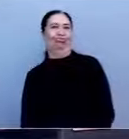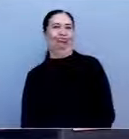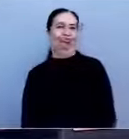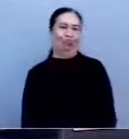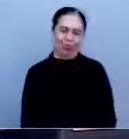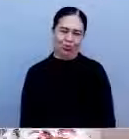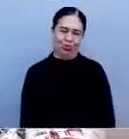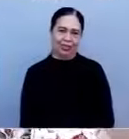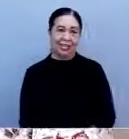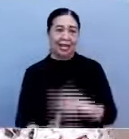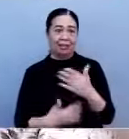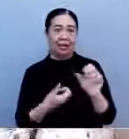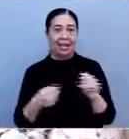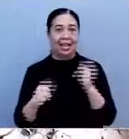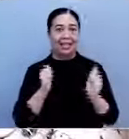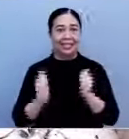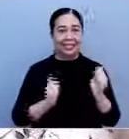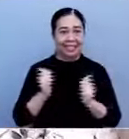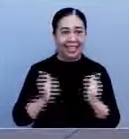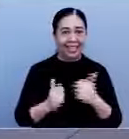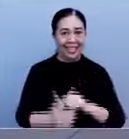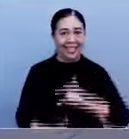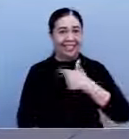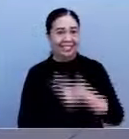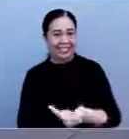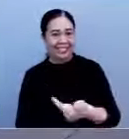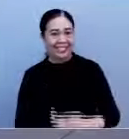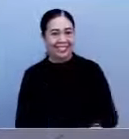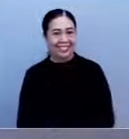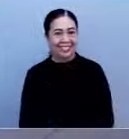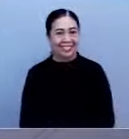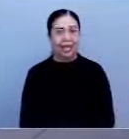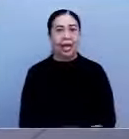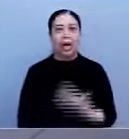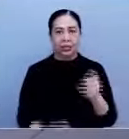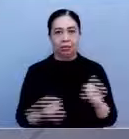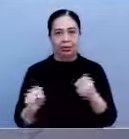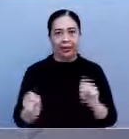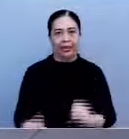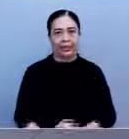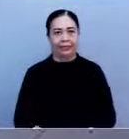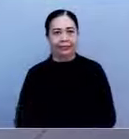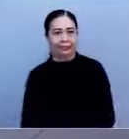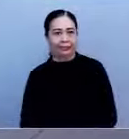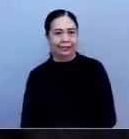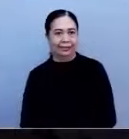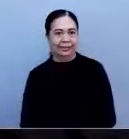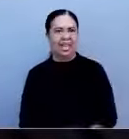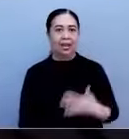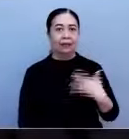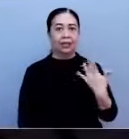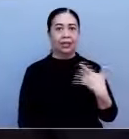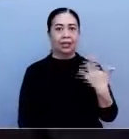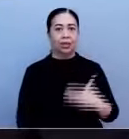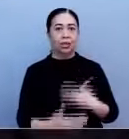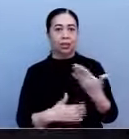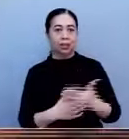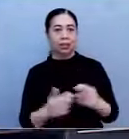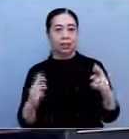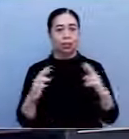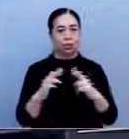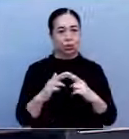pang showbiz yung basa. Yeah! Sports pa rin. Si Chardy B, feeling ko kaya. Kasunod ang reunion